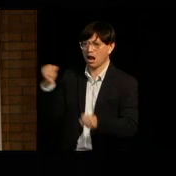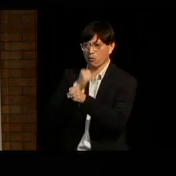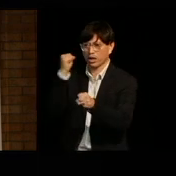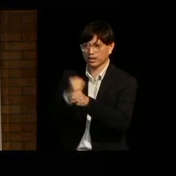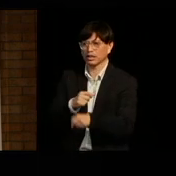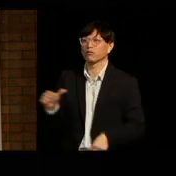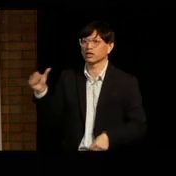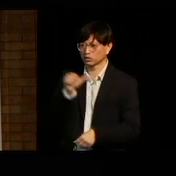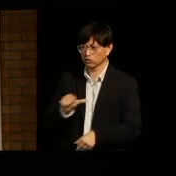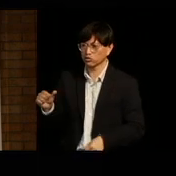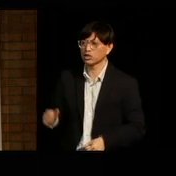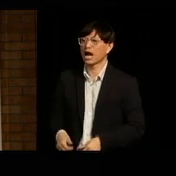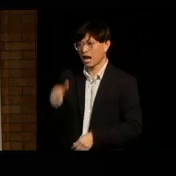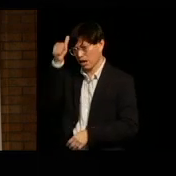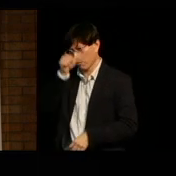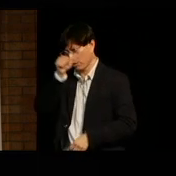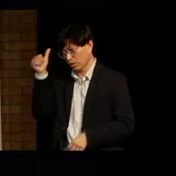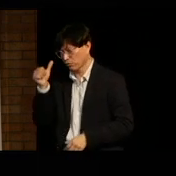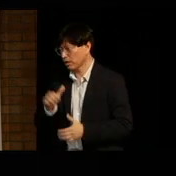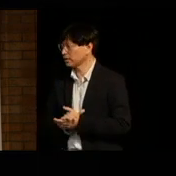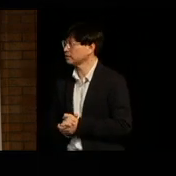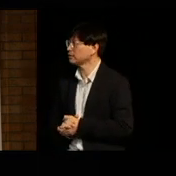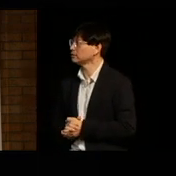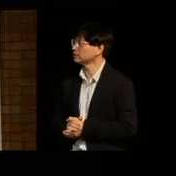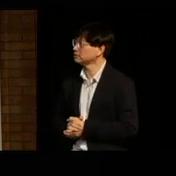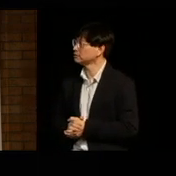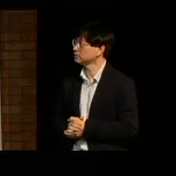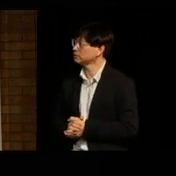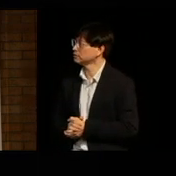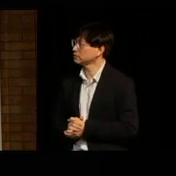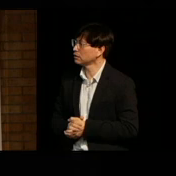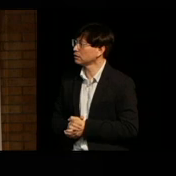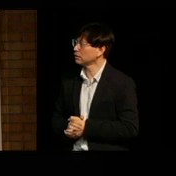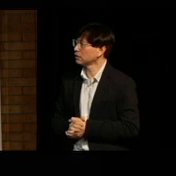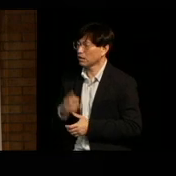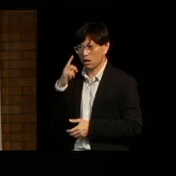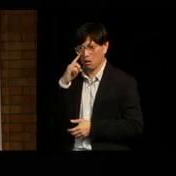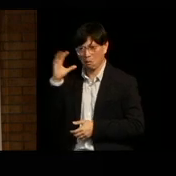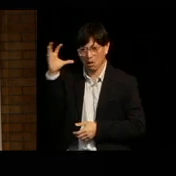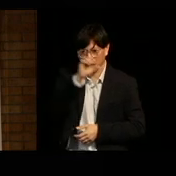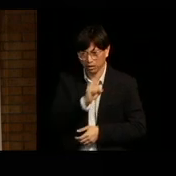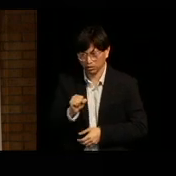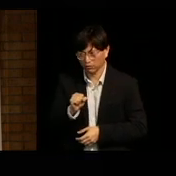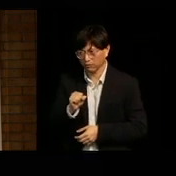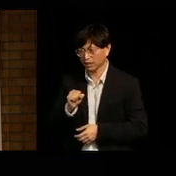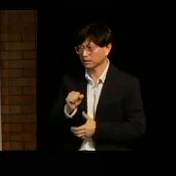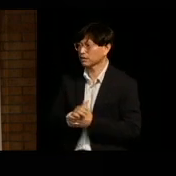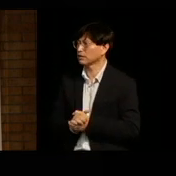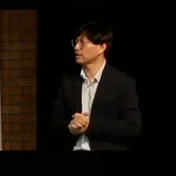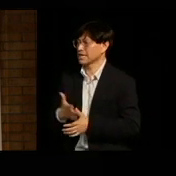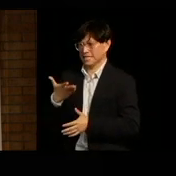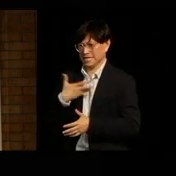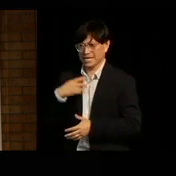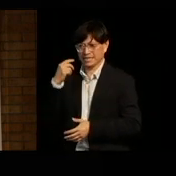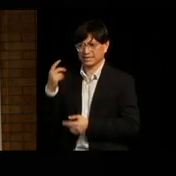lavorativa spirituale eccetera e ehm il fatto di aver trovato di essersi di essere